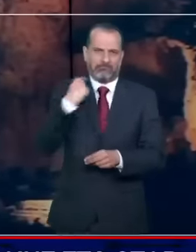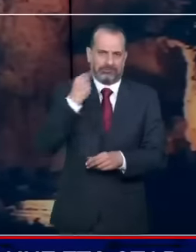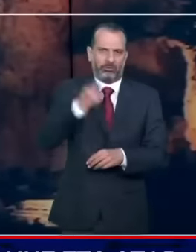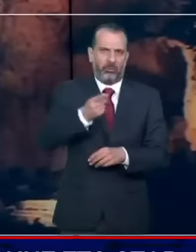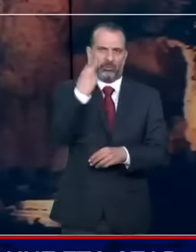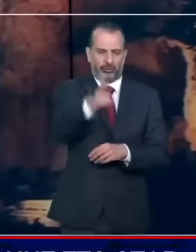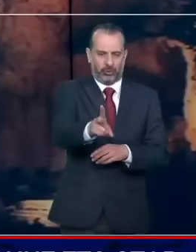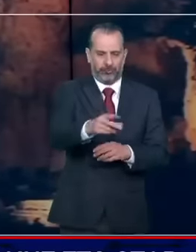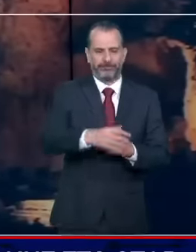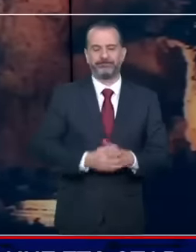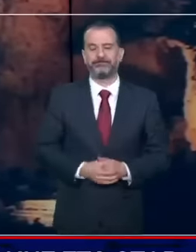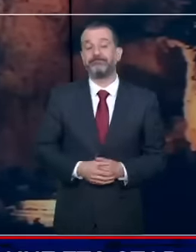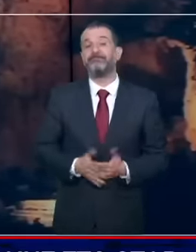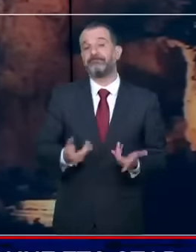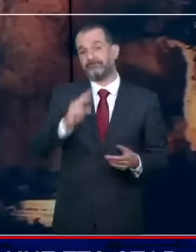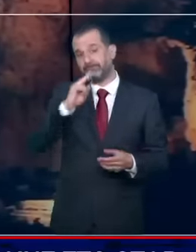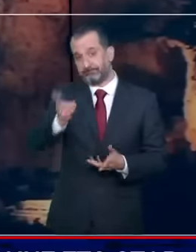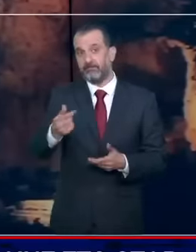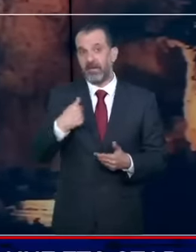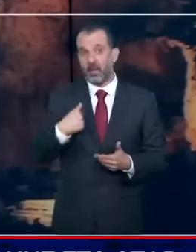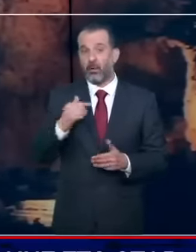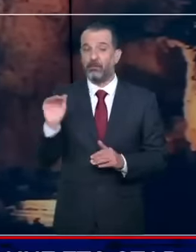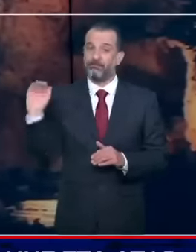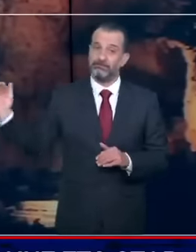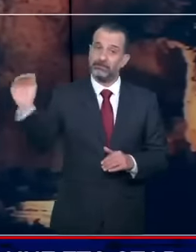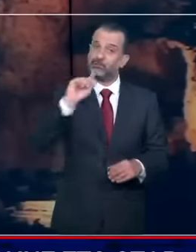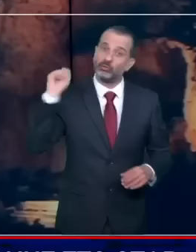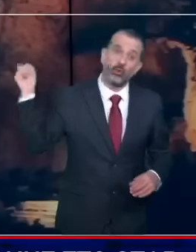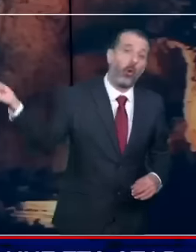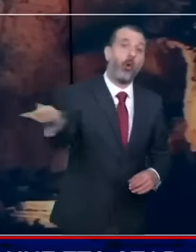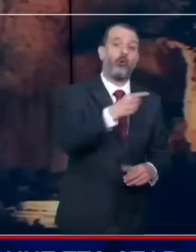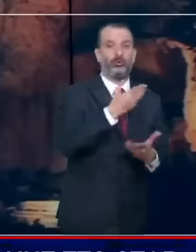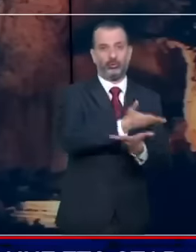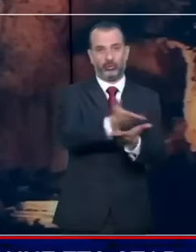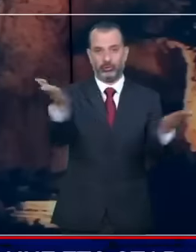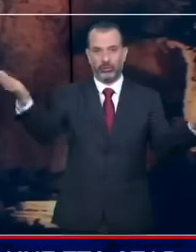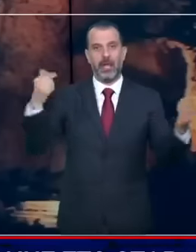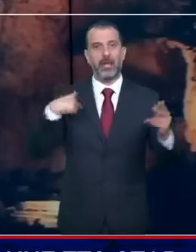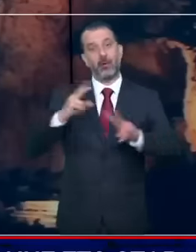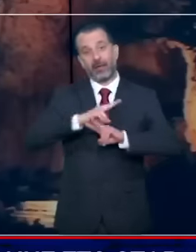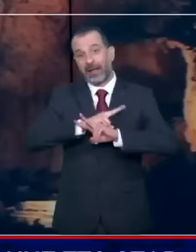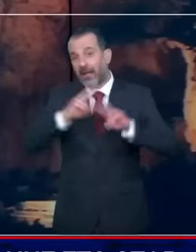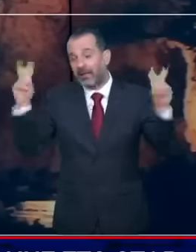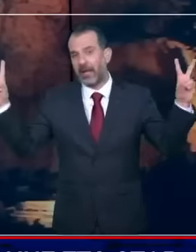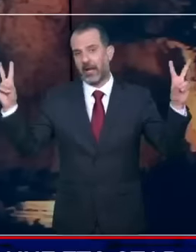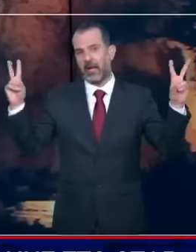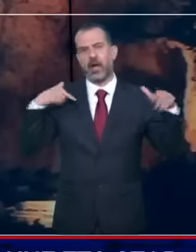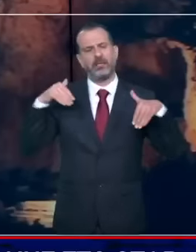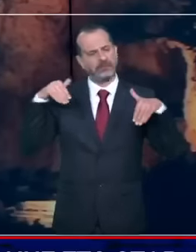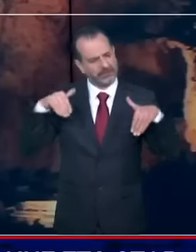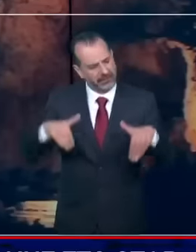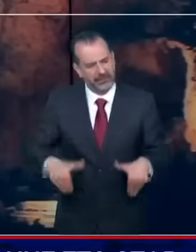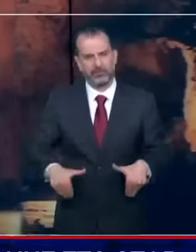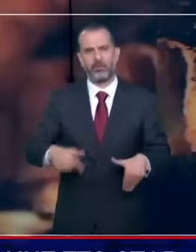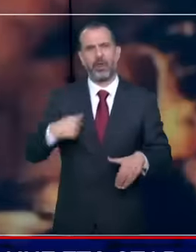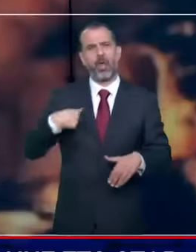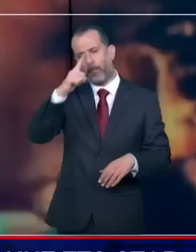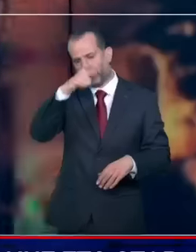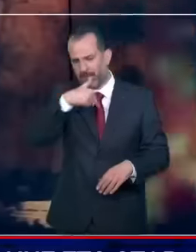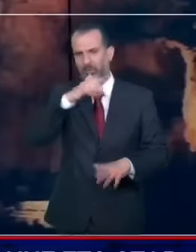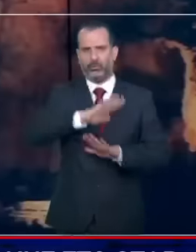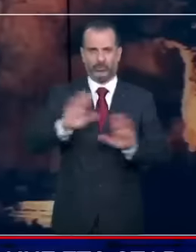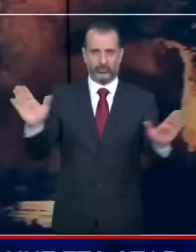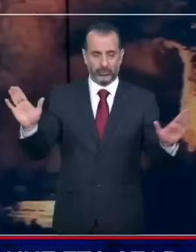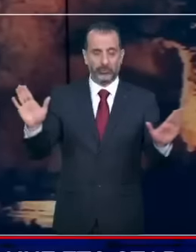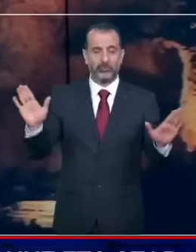Απευθύνομαι σε όλες τις Ελληνίδες και σε όλους τους Έλληνες. Και απευθύνομαι με διαφάνεια και με σεβασμό και με ταπεινοφροσύνη. Και αυτό